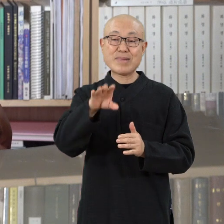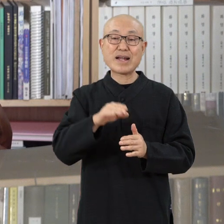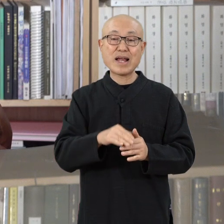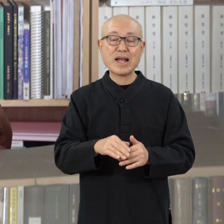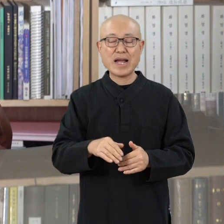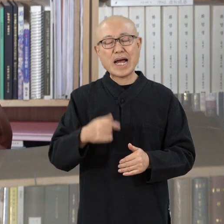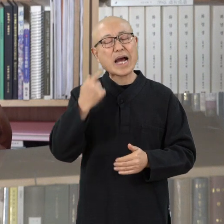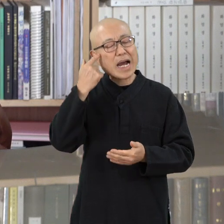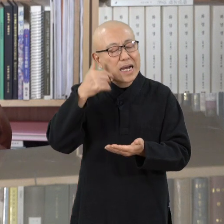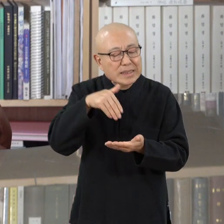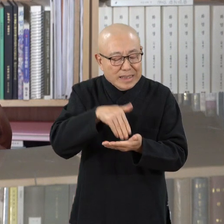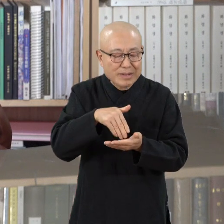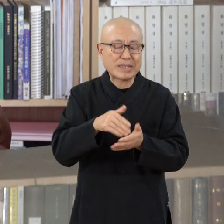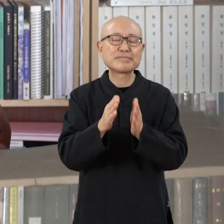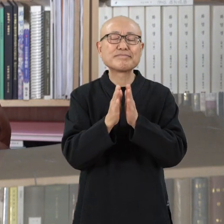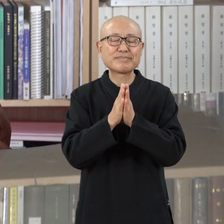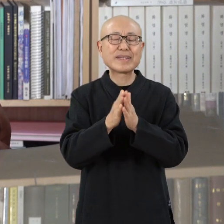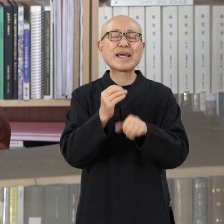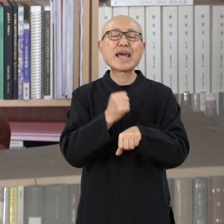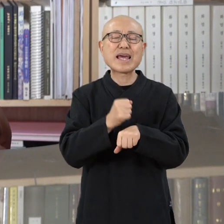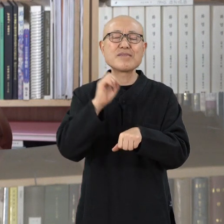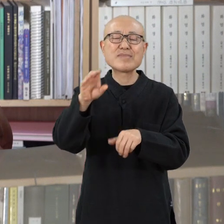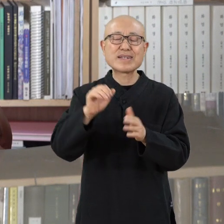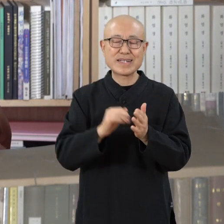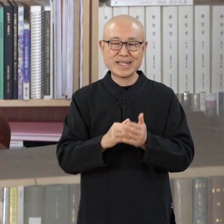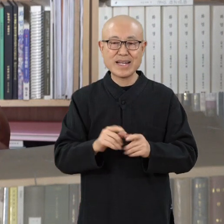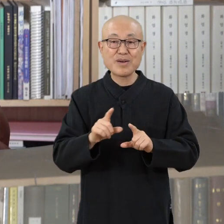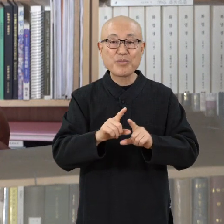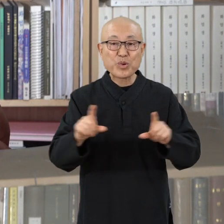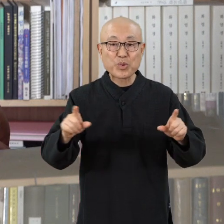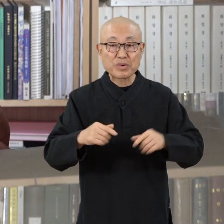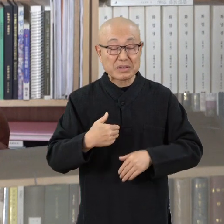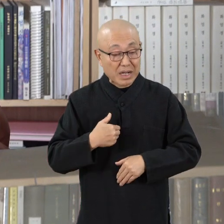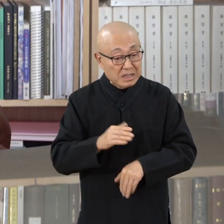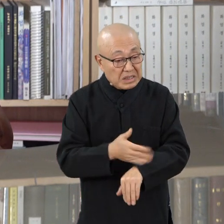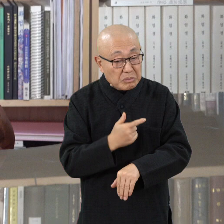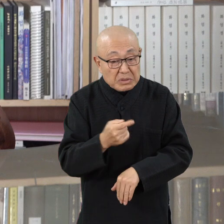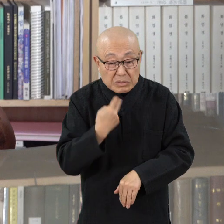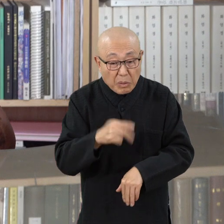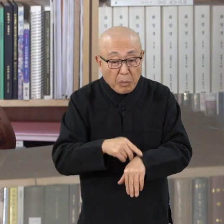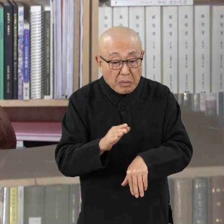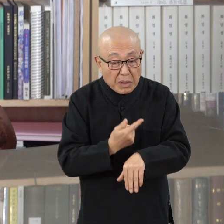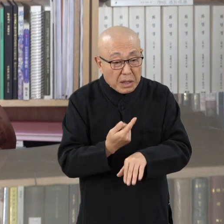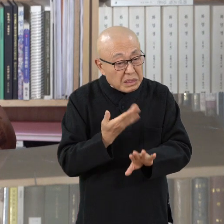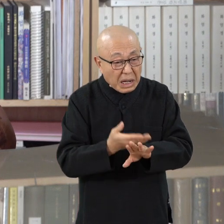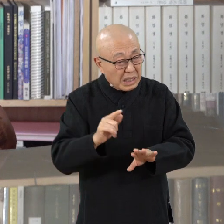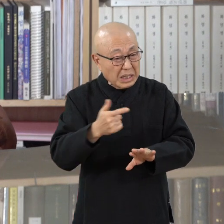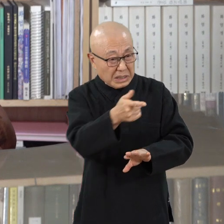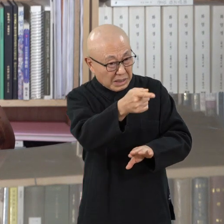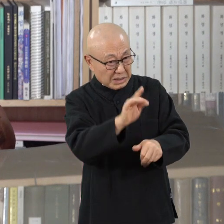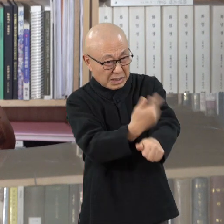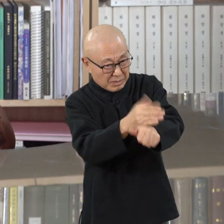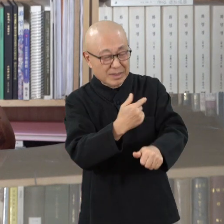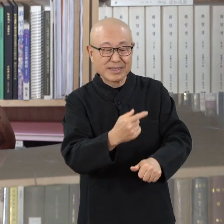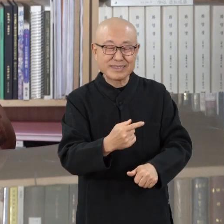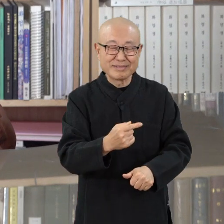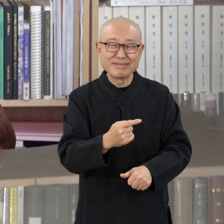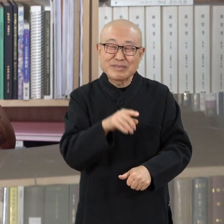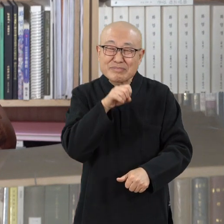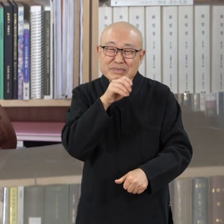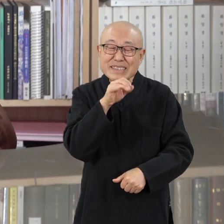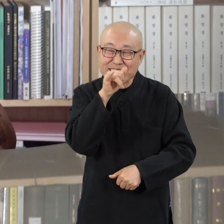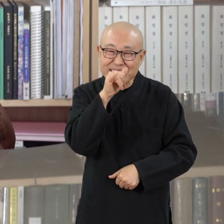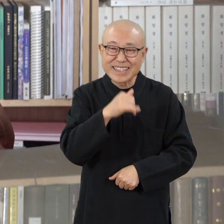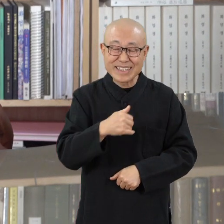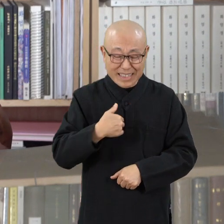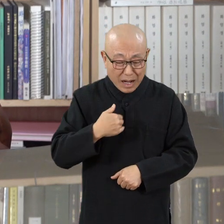참회 기도를 하시라 그래요. 보통 다 뭐 내가 뭐 잘못한 거 없는데 뭐 이런 생각이 많으셔요.